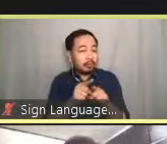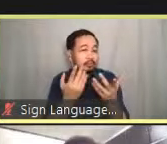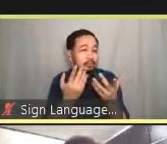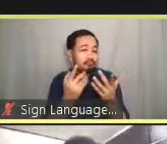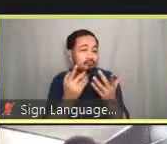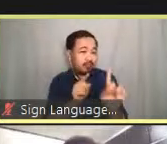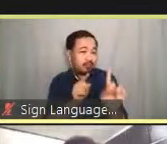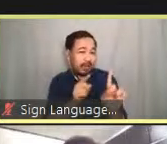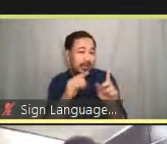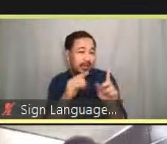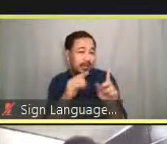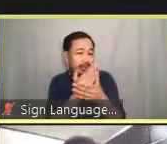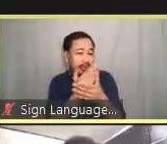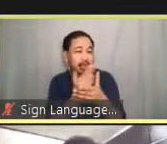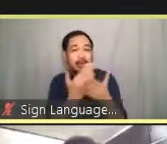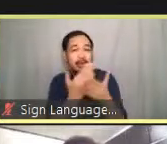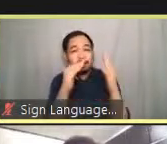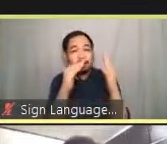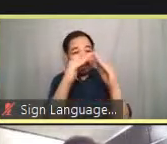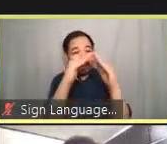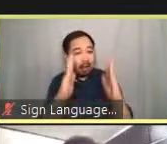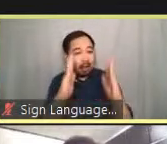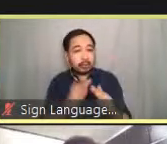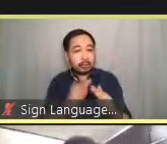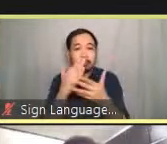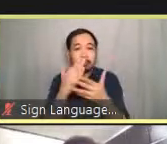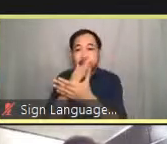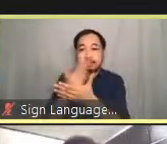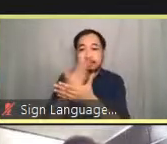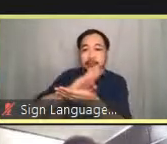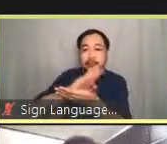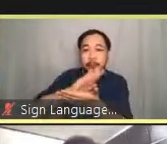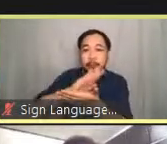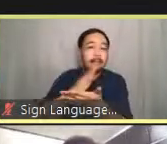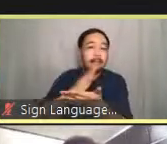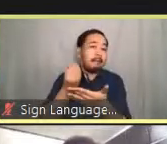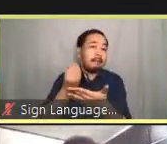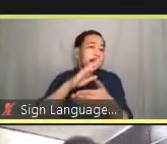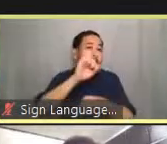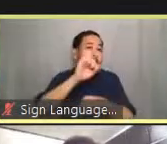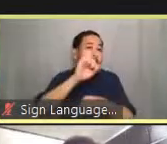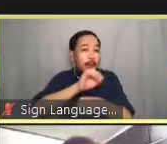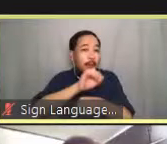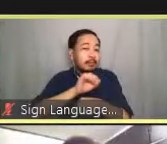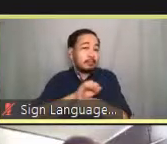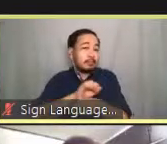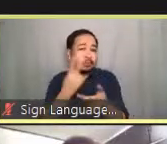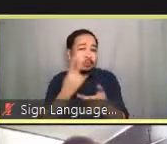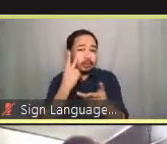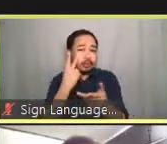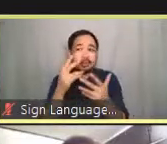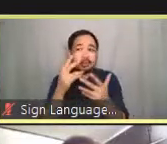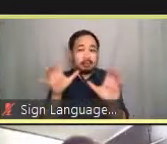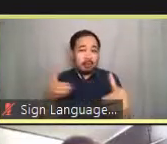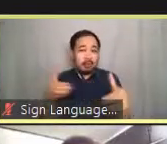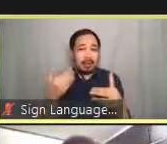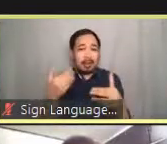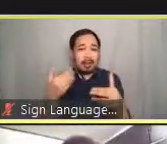nag-share sila ng school days or they were in the same garden, the amount of time,